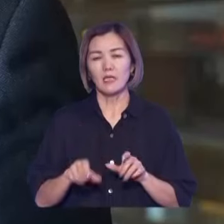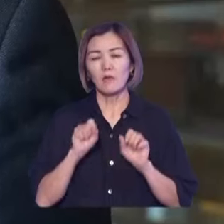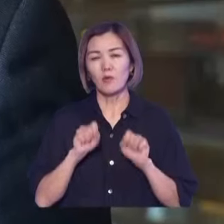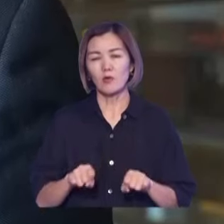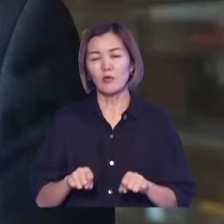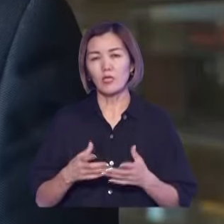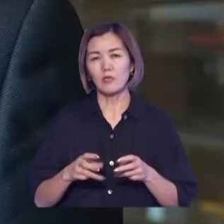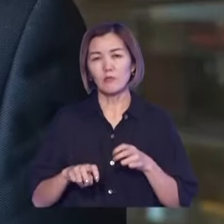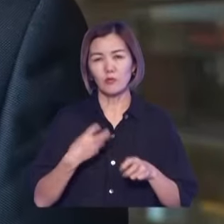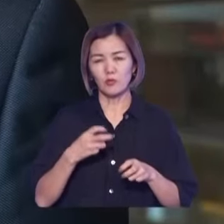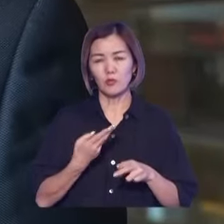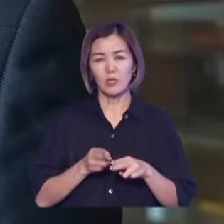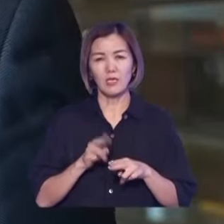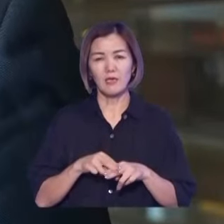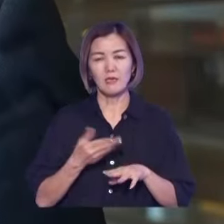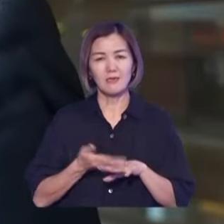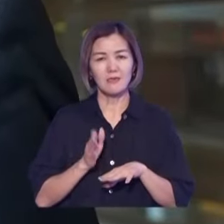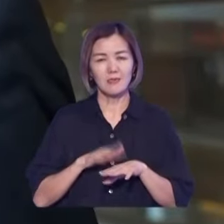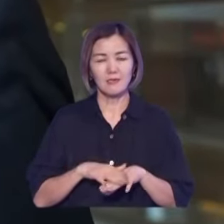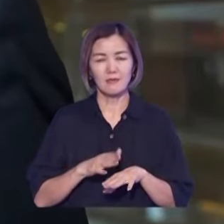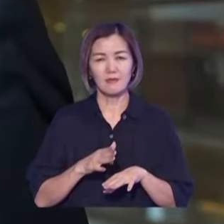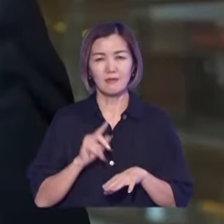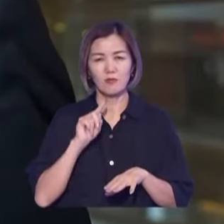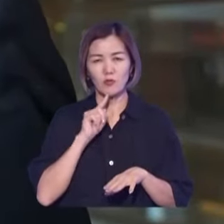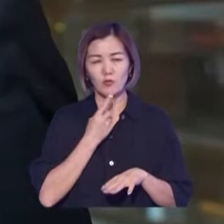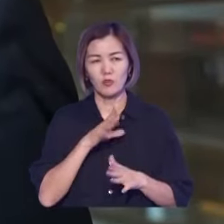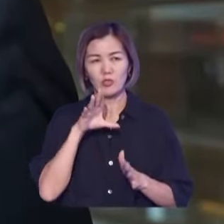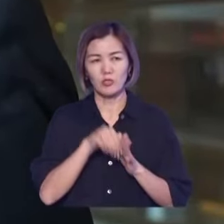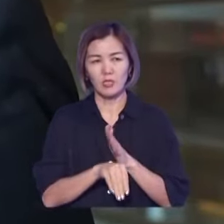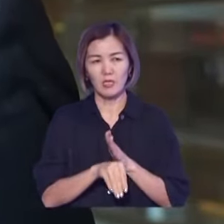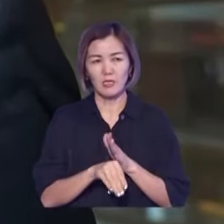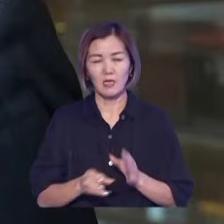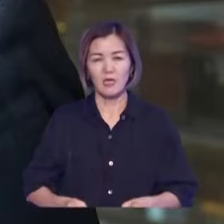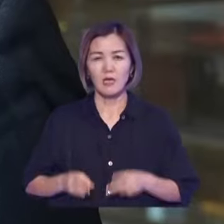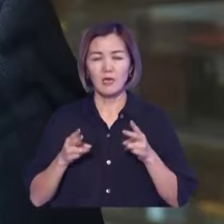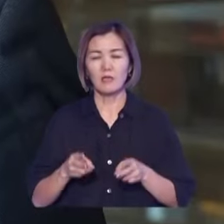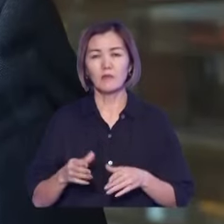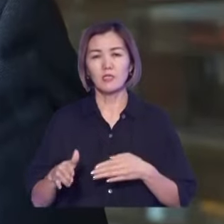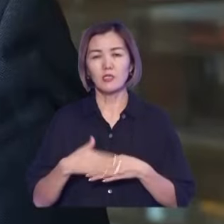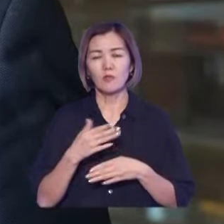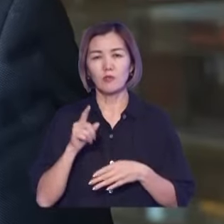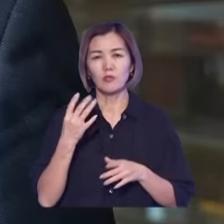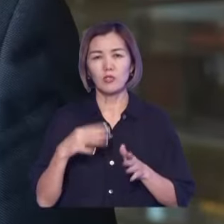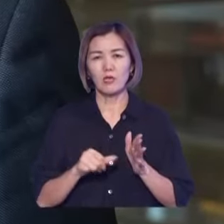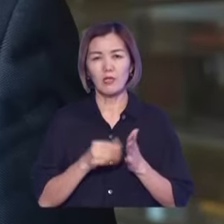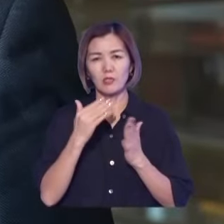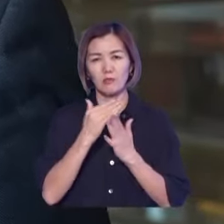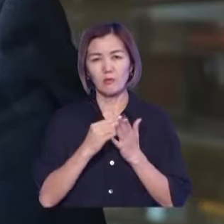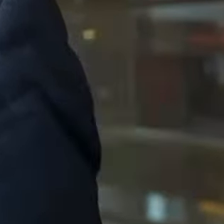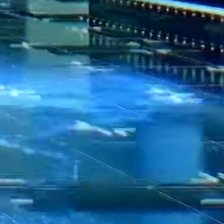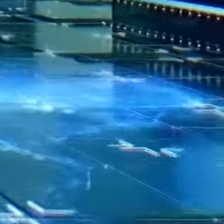осал түрлерінің қатарына жатады. Мұнда қылмыстық жауапкершілік Қылмыстық кодексінің 146-шы бабында көзделген.